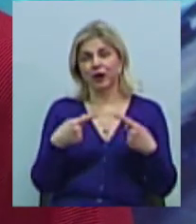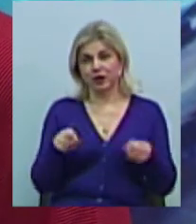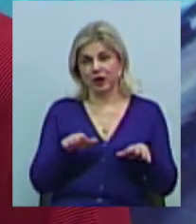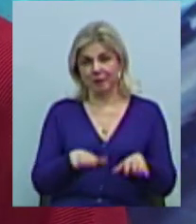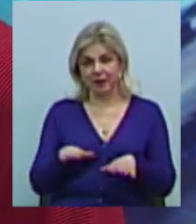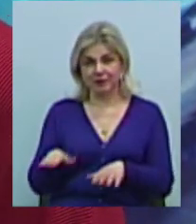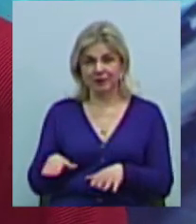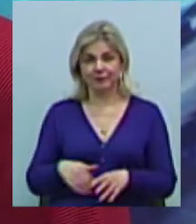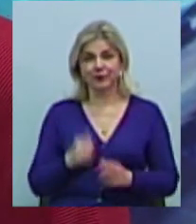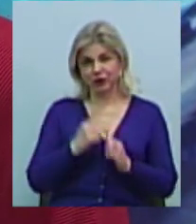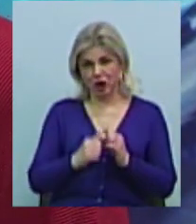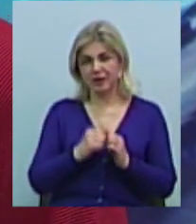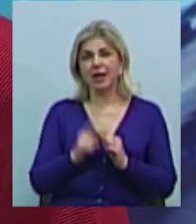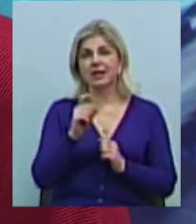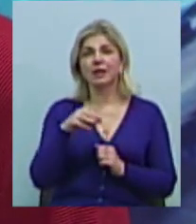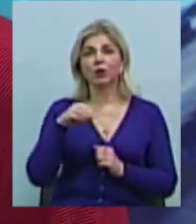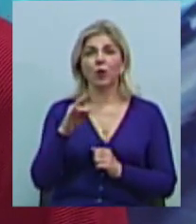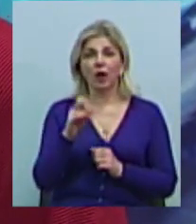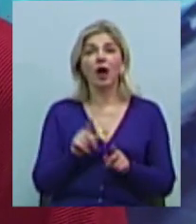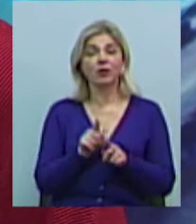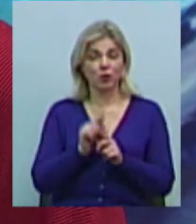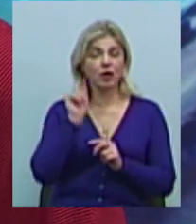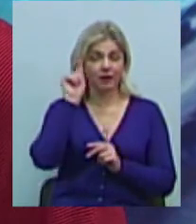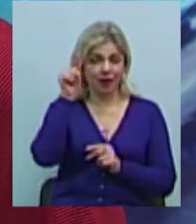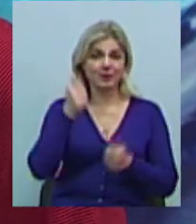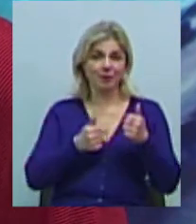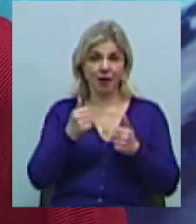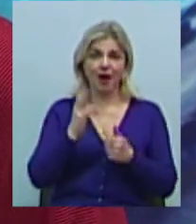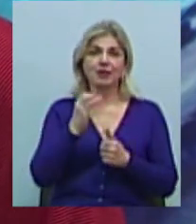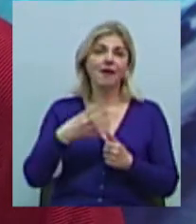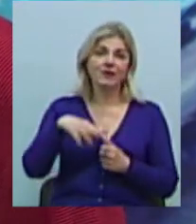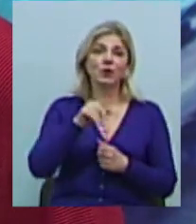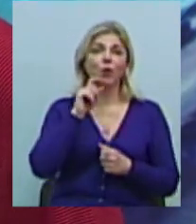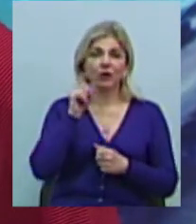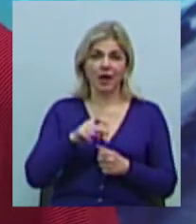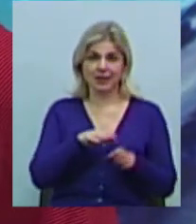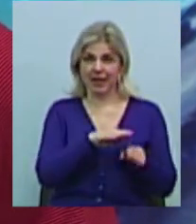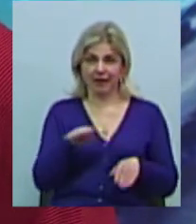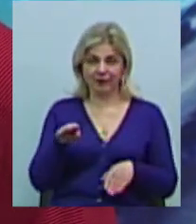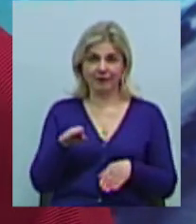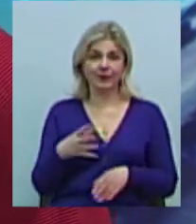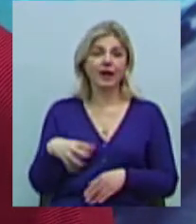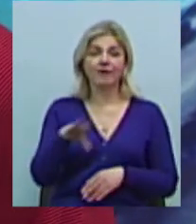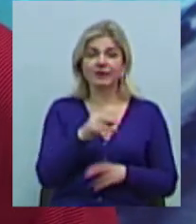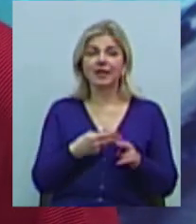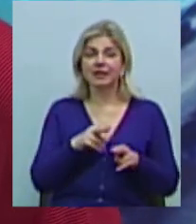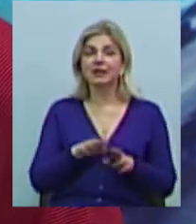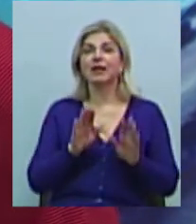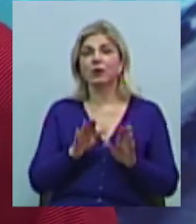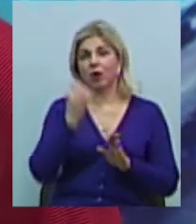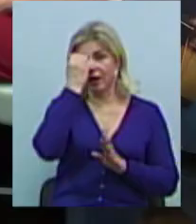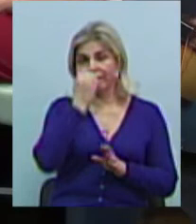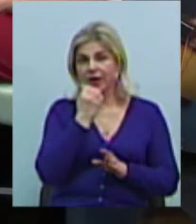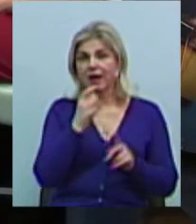найчастіше це Затока, де також змагаються на всеукраїнському рівні. Тобто Все-все-все це лише завдяки таким